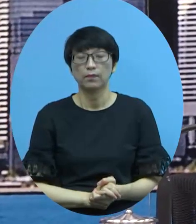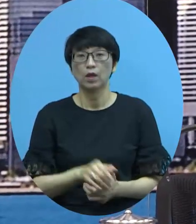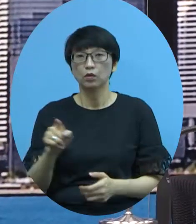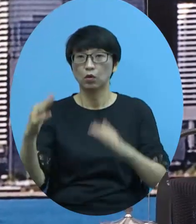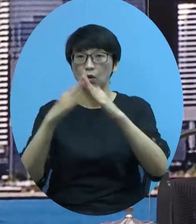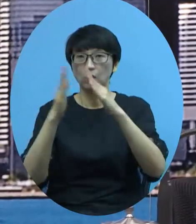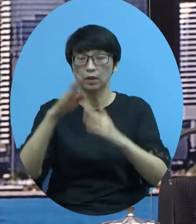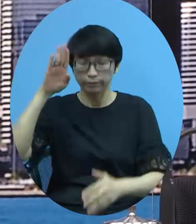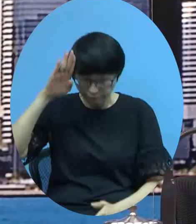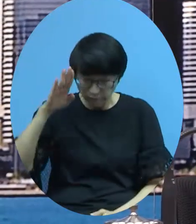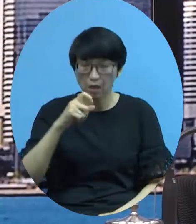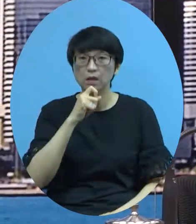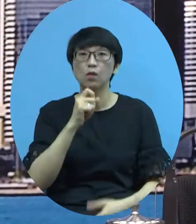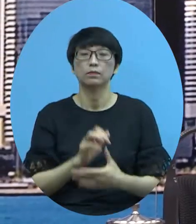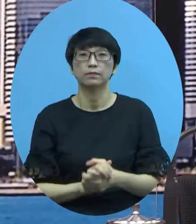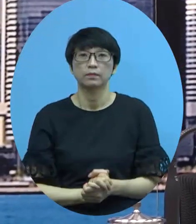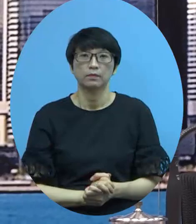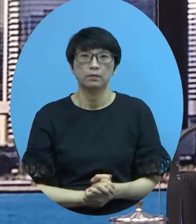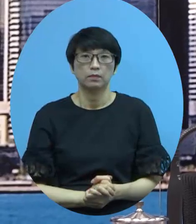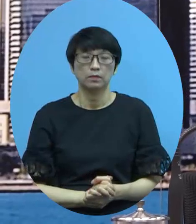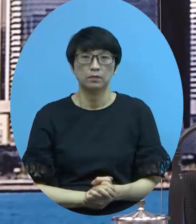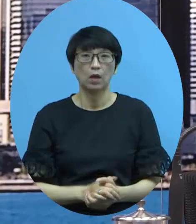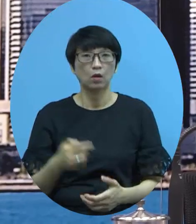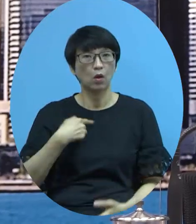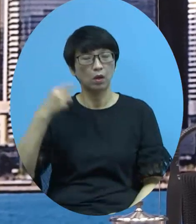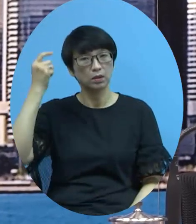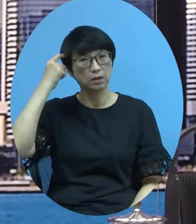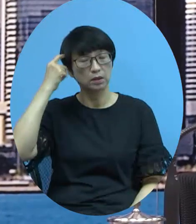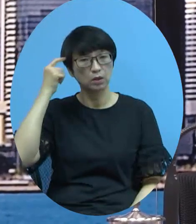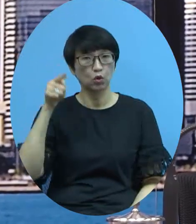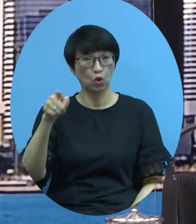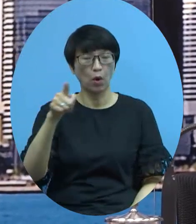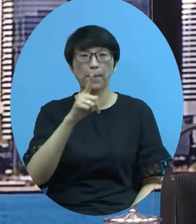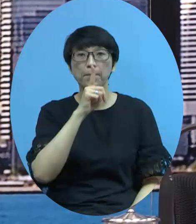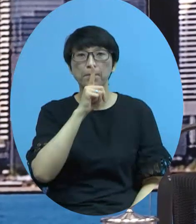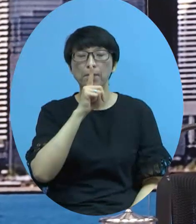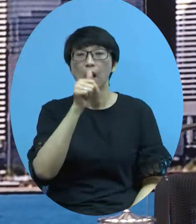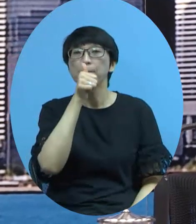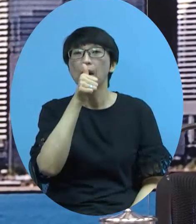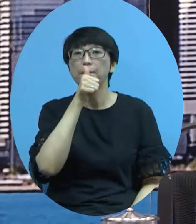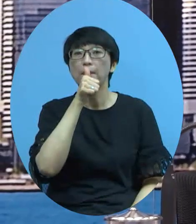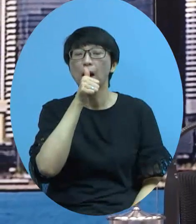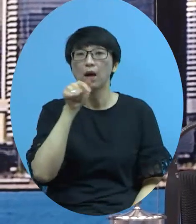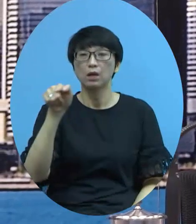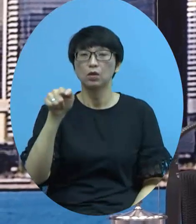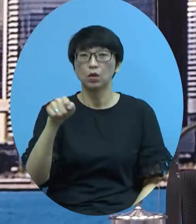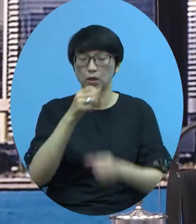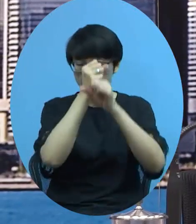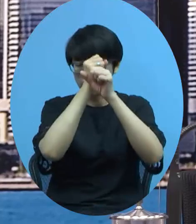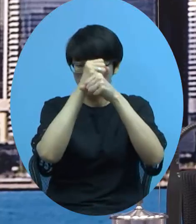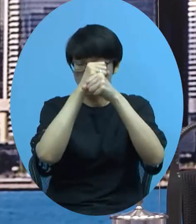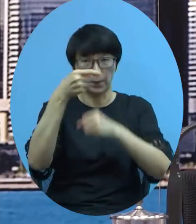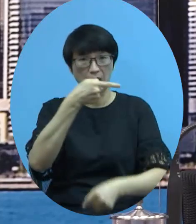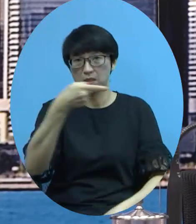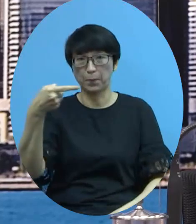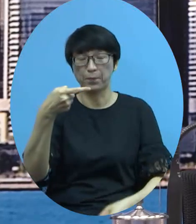就係致歉咗嘅。咁我就了解咧，就嗰個爸爸咧，即係搞錯咗，佢應該係陰性嘅嗰個結